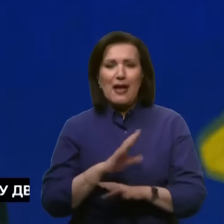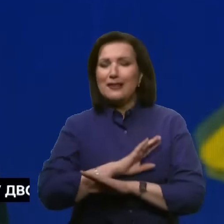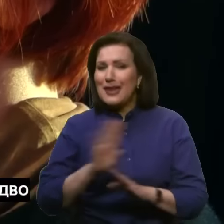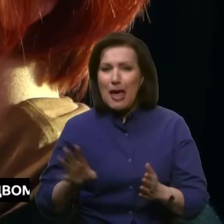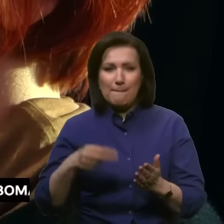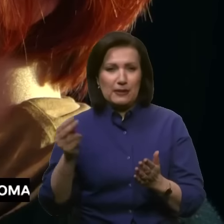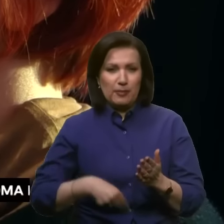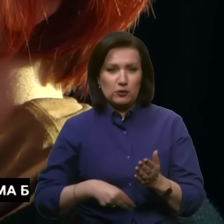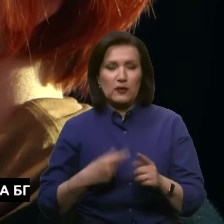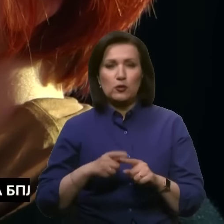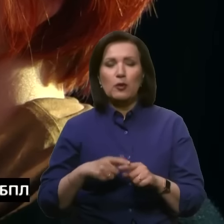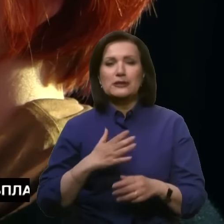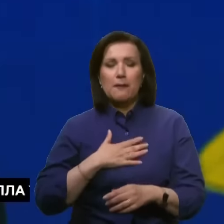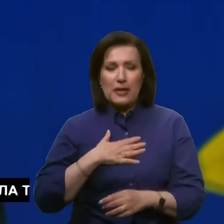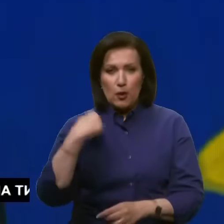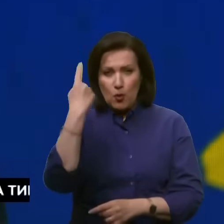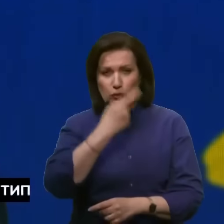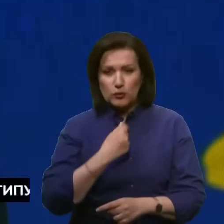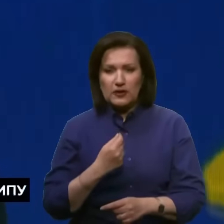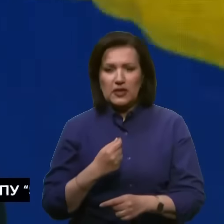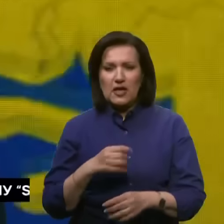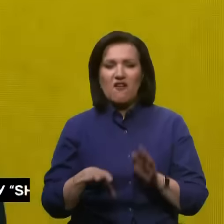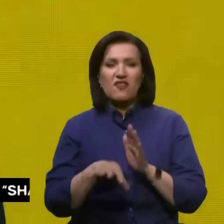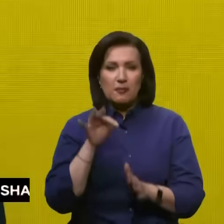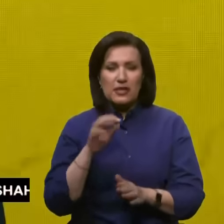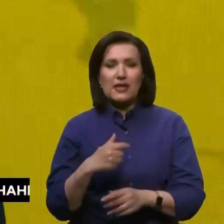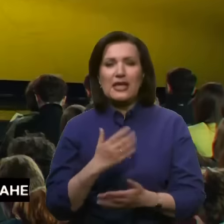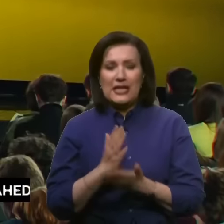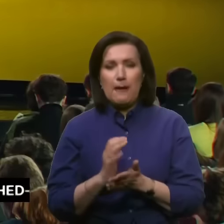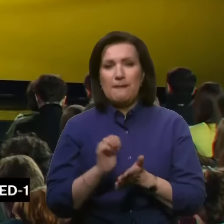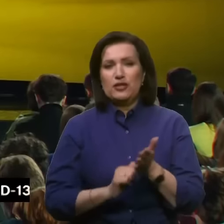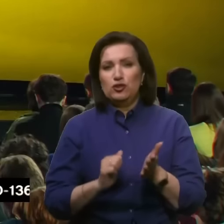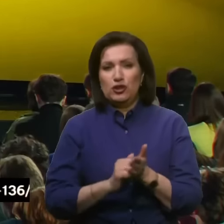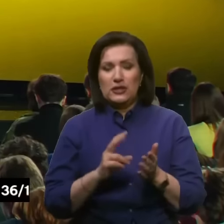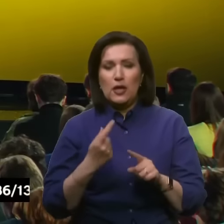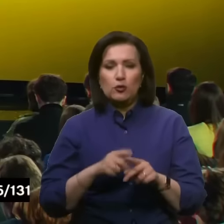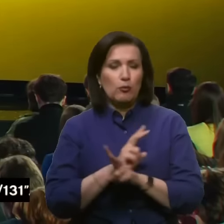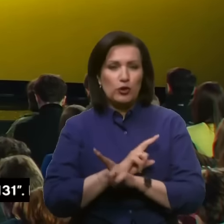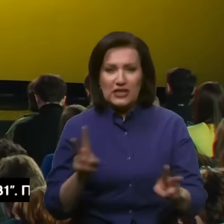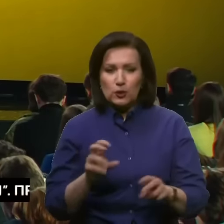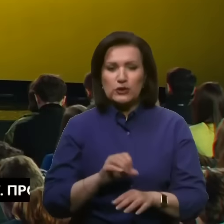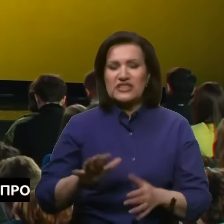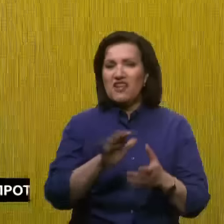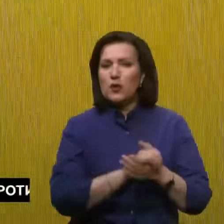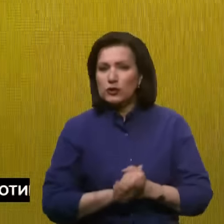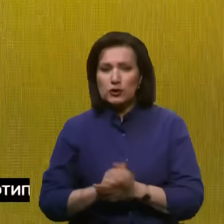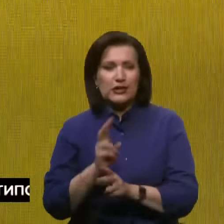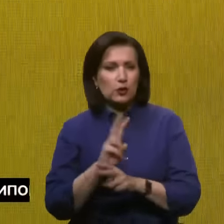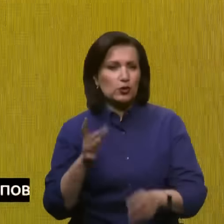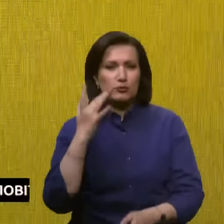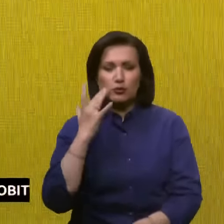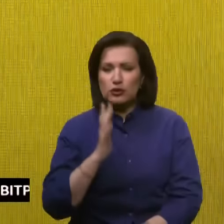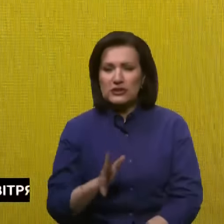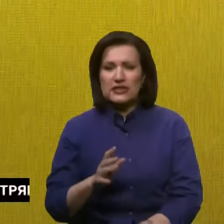не підписував. Тому це мій особистий вибір і є причини. І тому ніхто з Євросоюзу, ніхто з